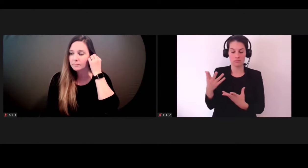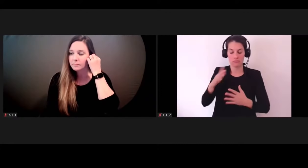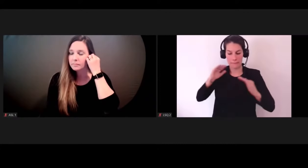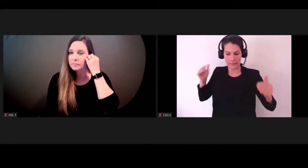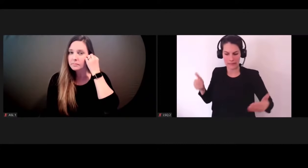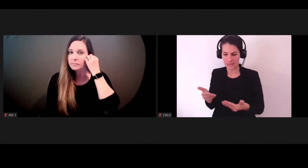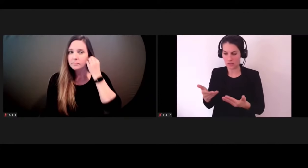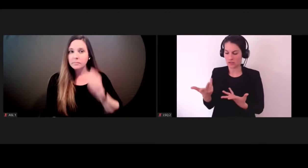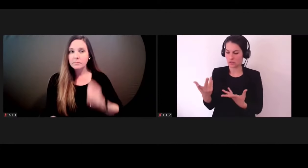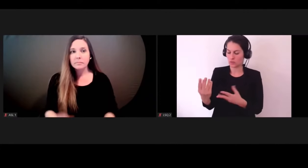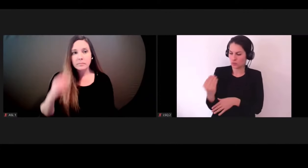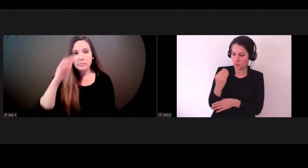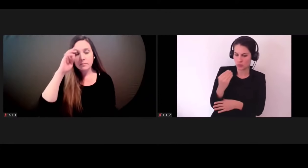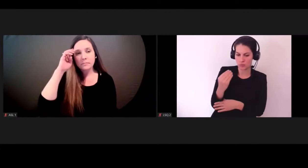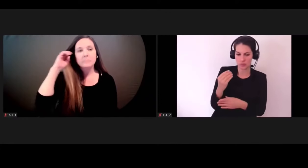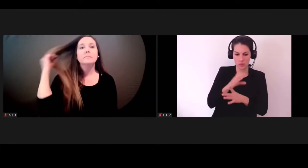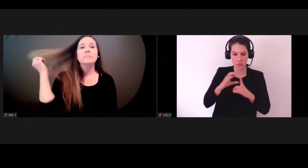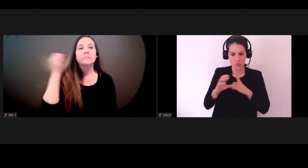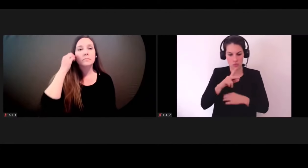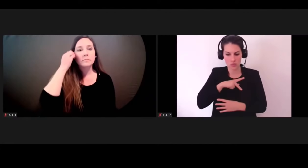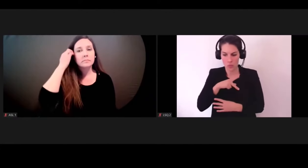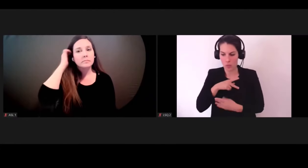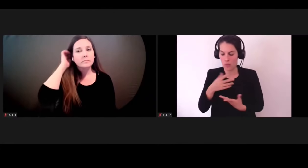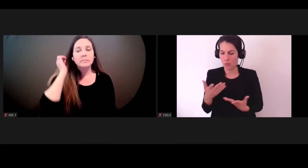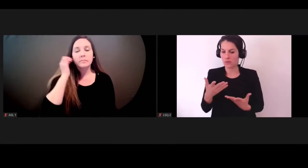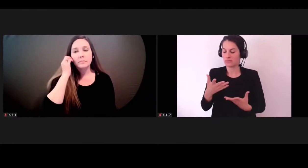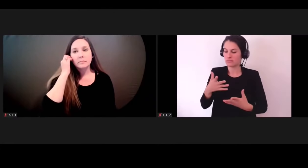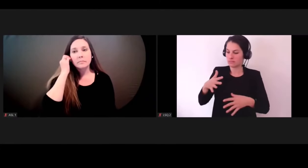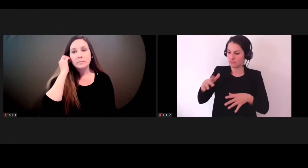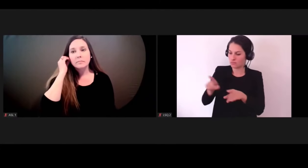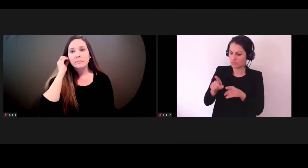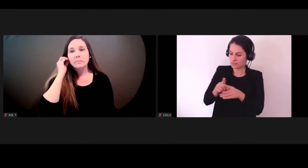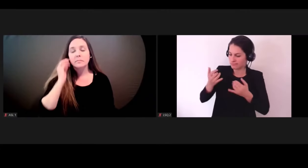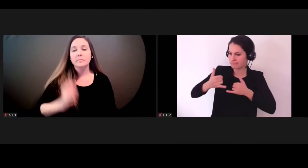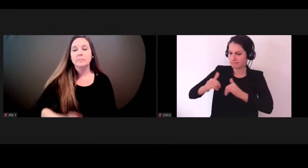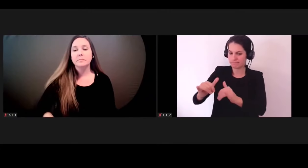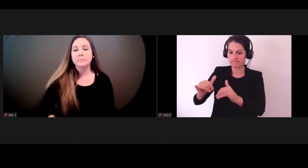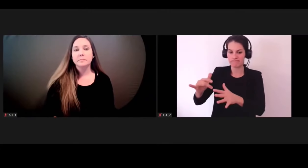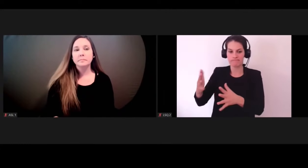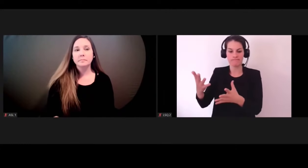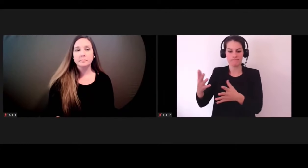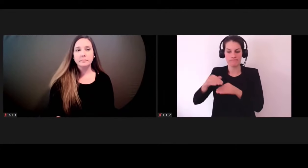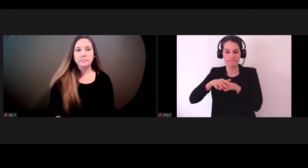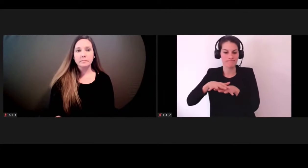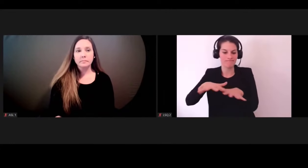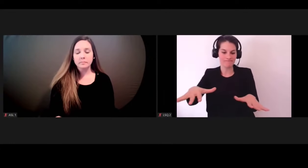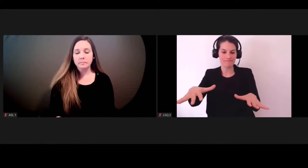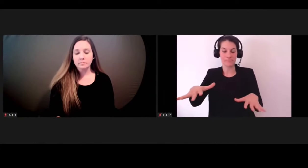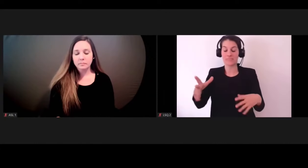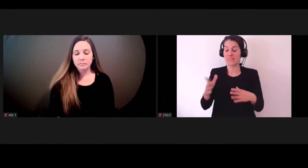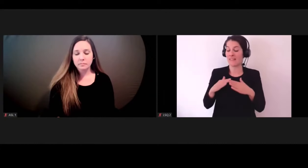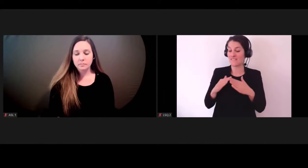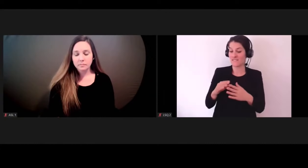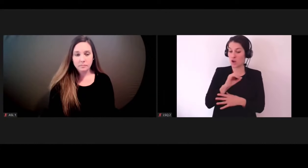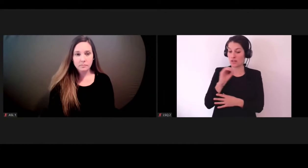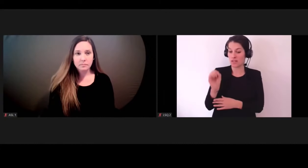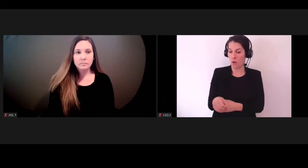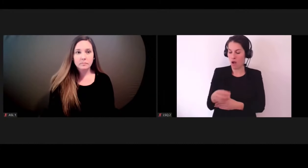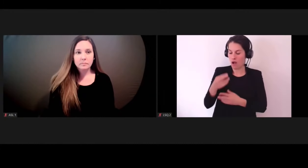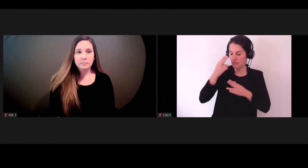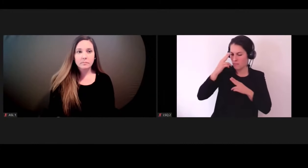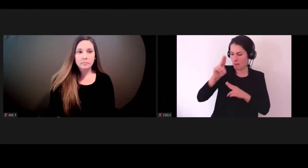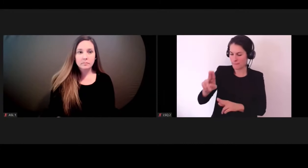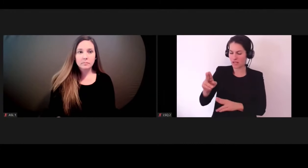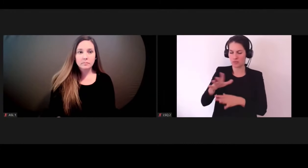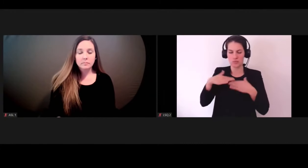ont nourri et continuent de nourrir cette région. La ville d'Ottawa rend hommage à tous les peuples